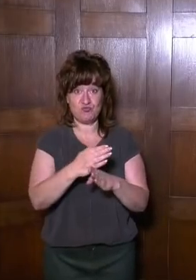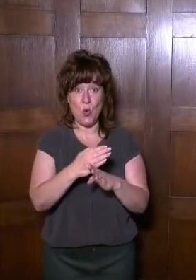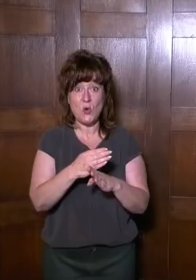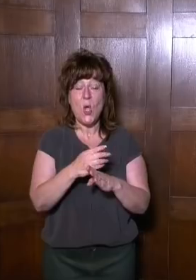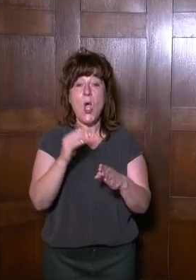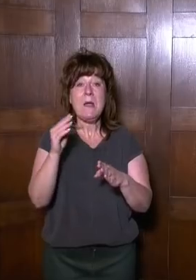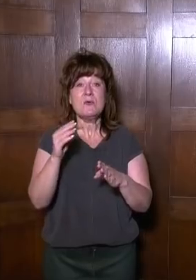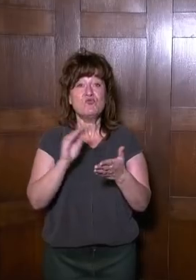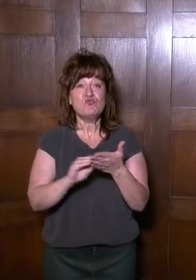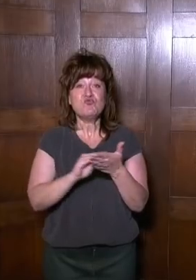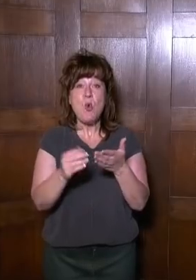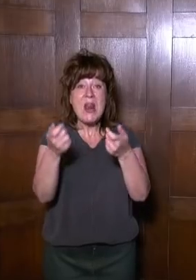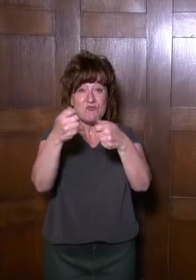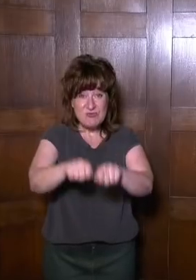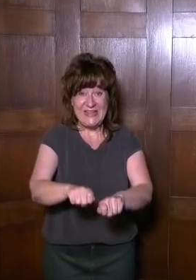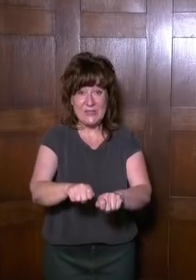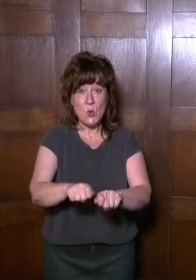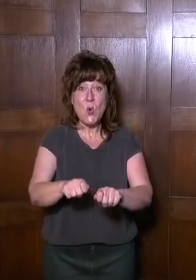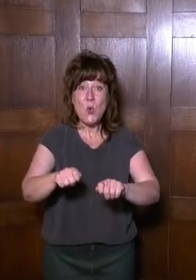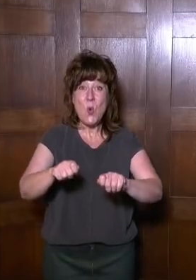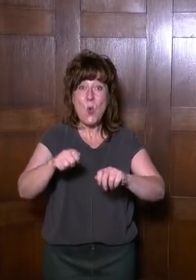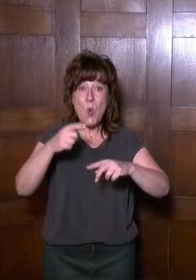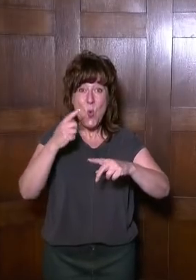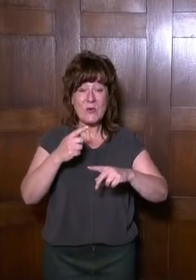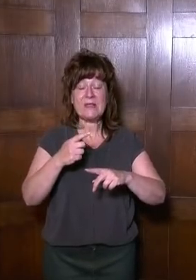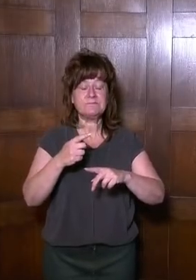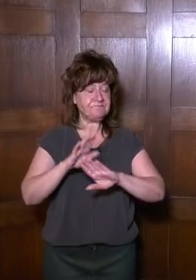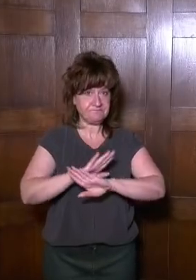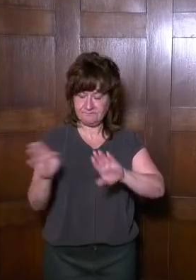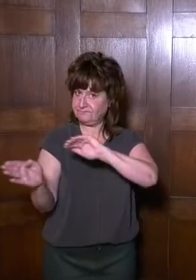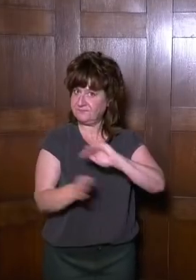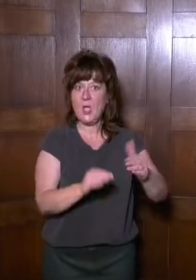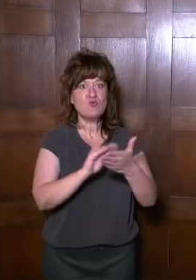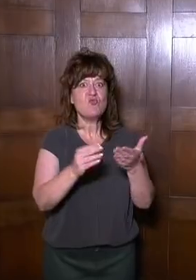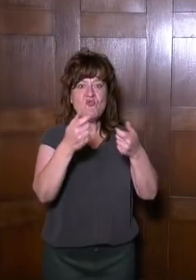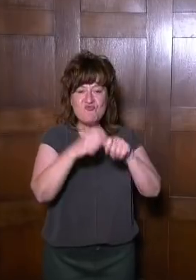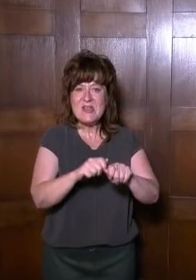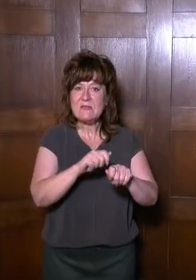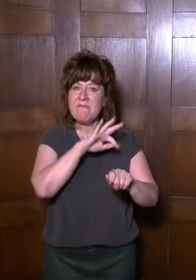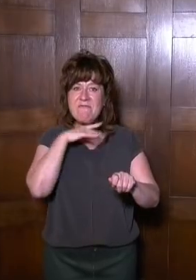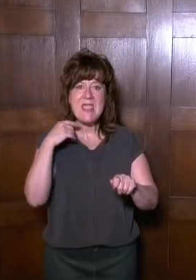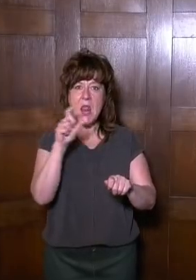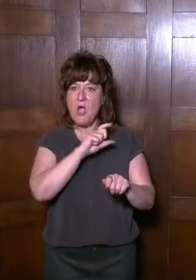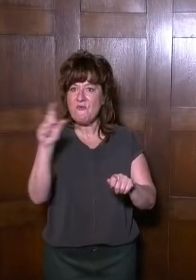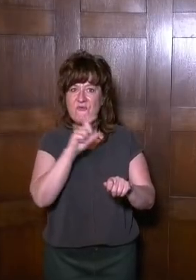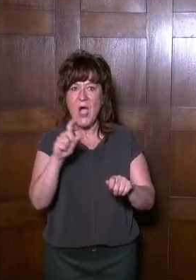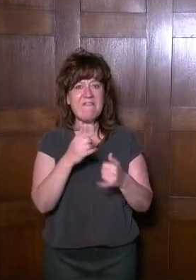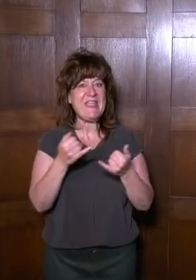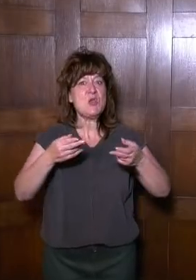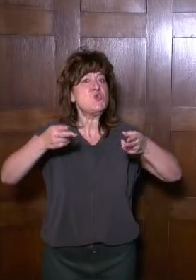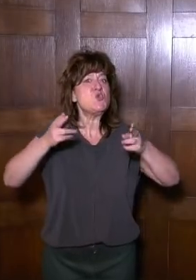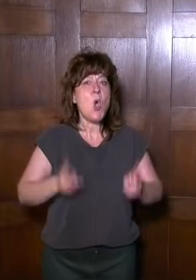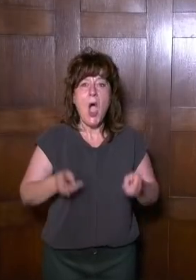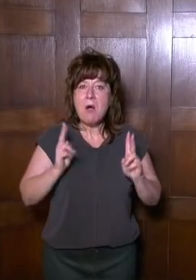durch die Schulschließung und jetzt waren schon durch die Schulschließung viele Wochen lang nicht mehr dem normalen